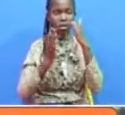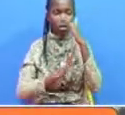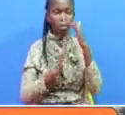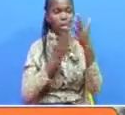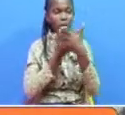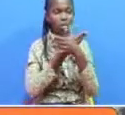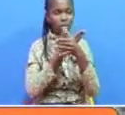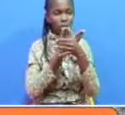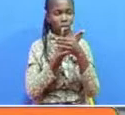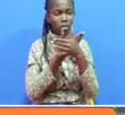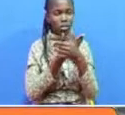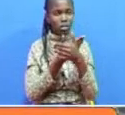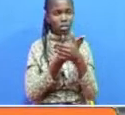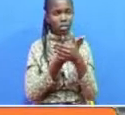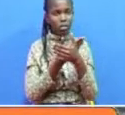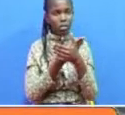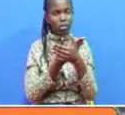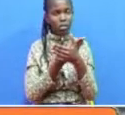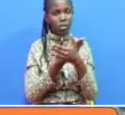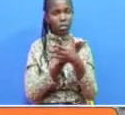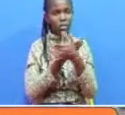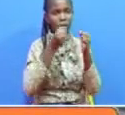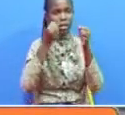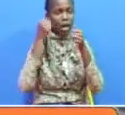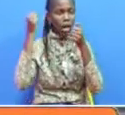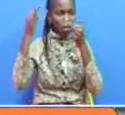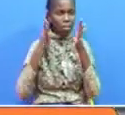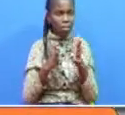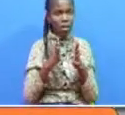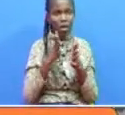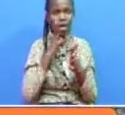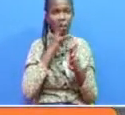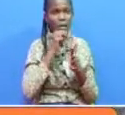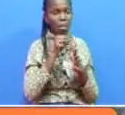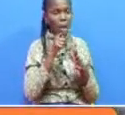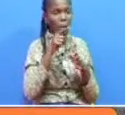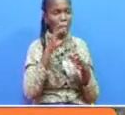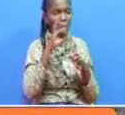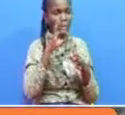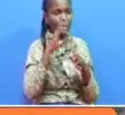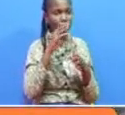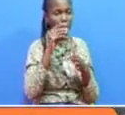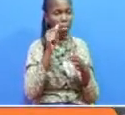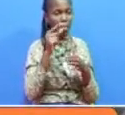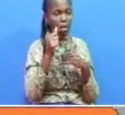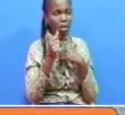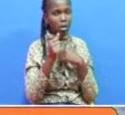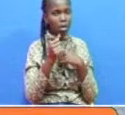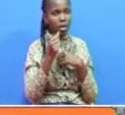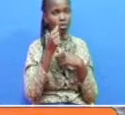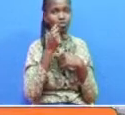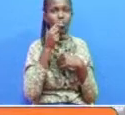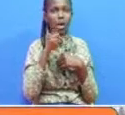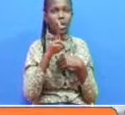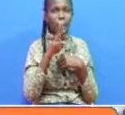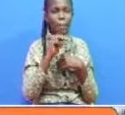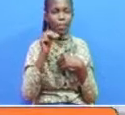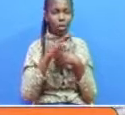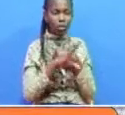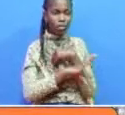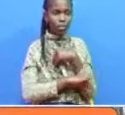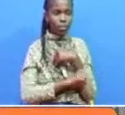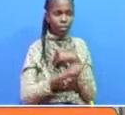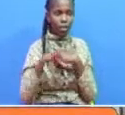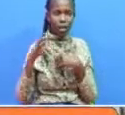Tiyari alishtakiwa na pesa ambaye alikuwa maiba. Shilingi million 200